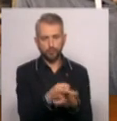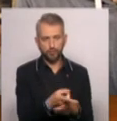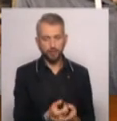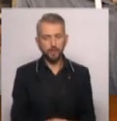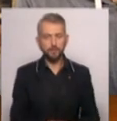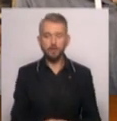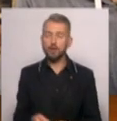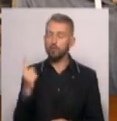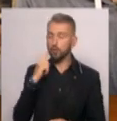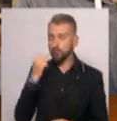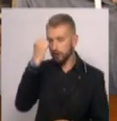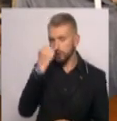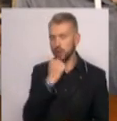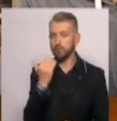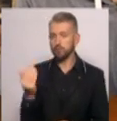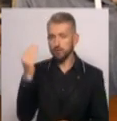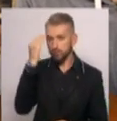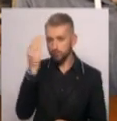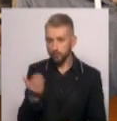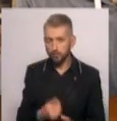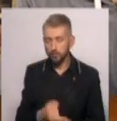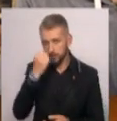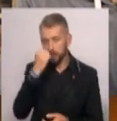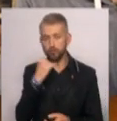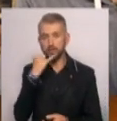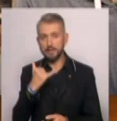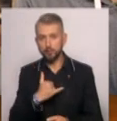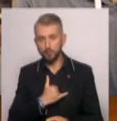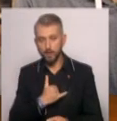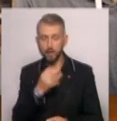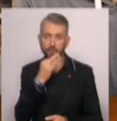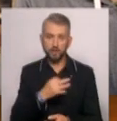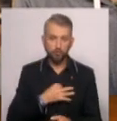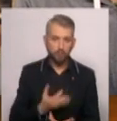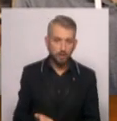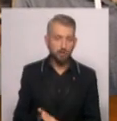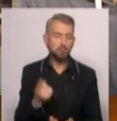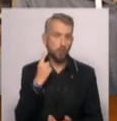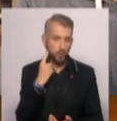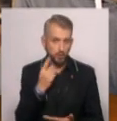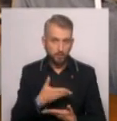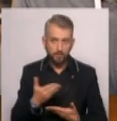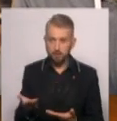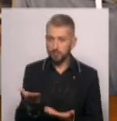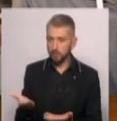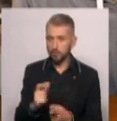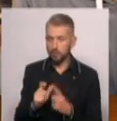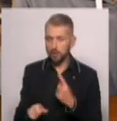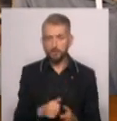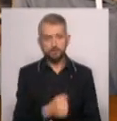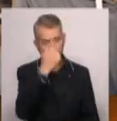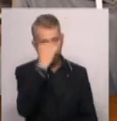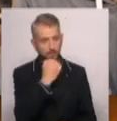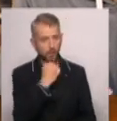Дуже дякуємо. Дякуємо за вашу точку зору. Дякую, що зателефонували, висловили її, почули. Прошу, пане Сергію, ваш коментар. Дякую